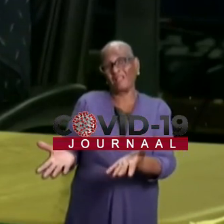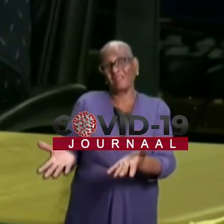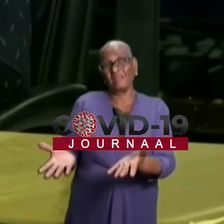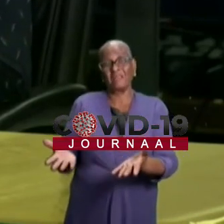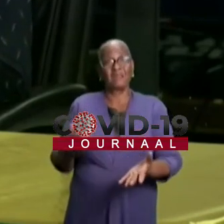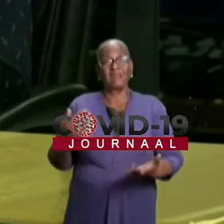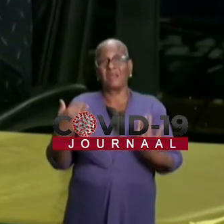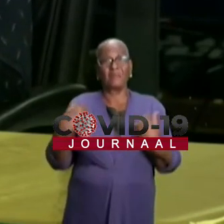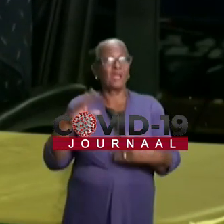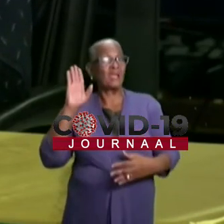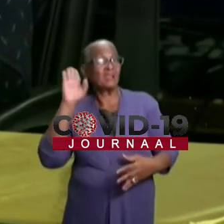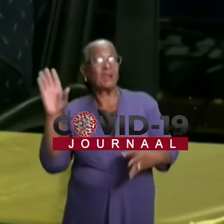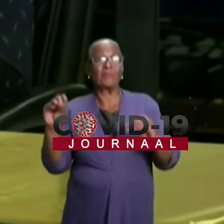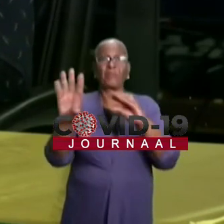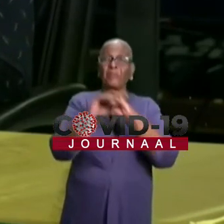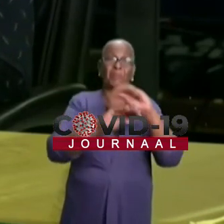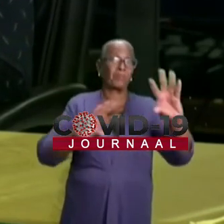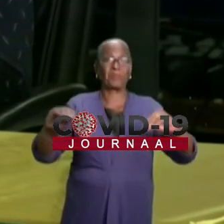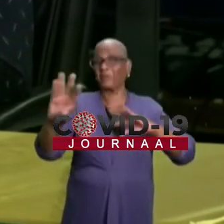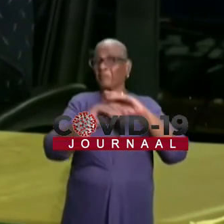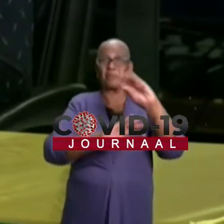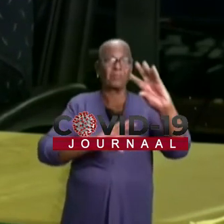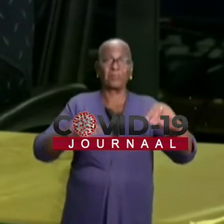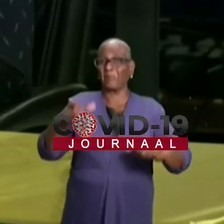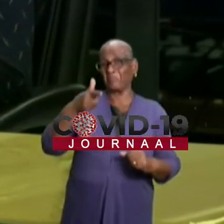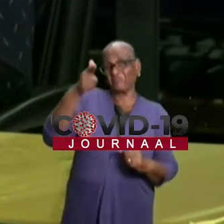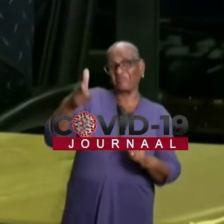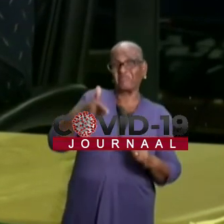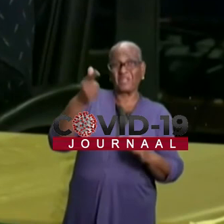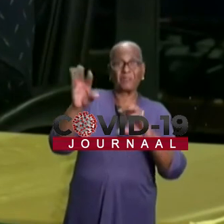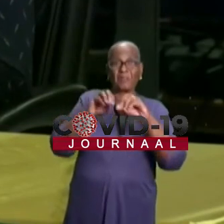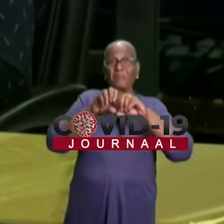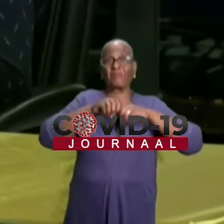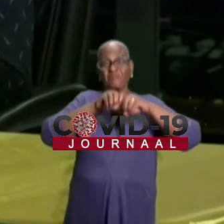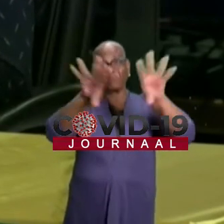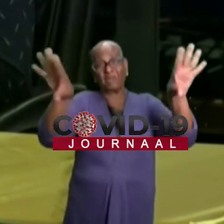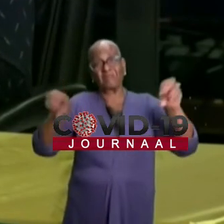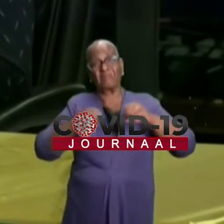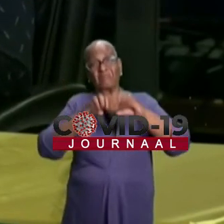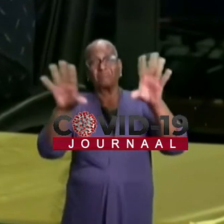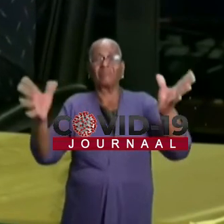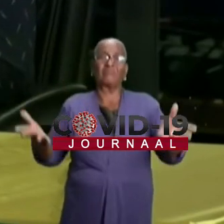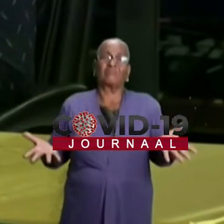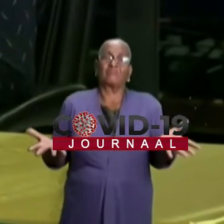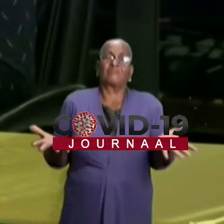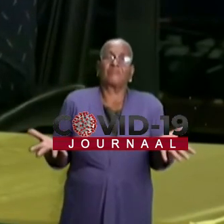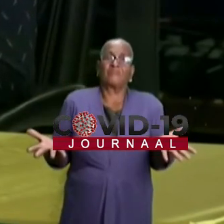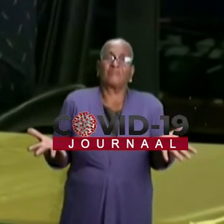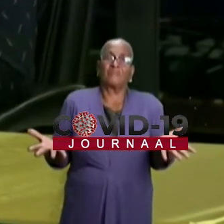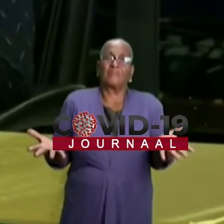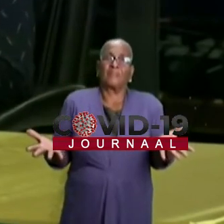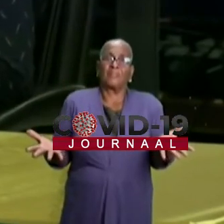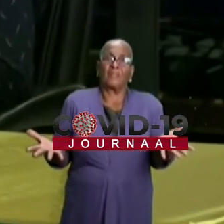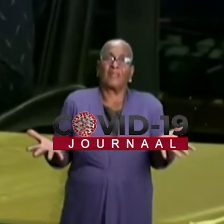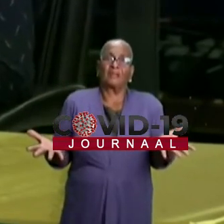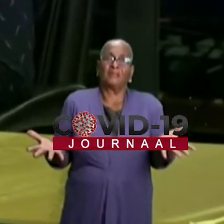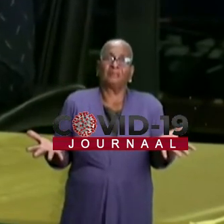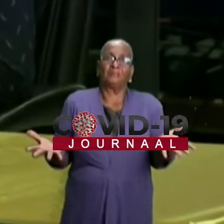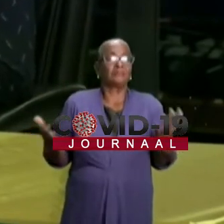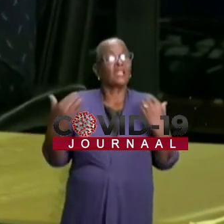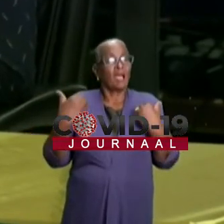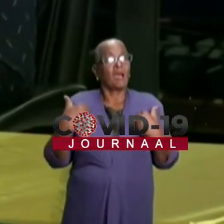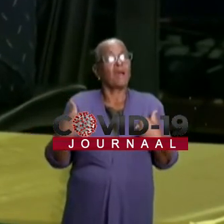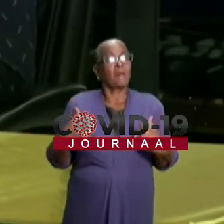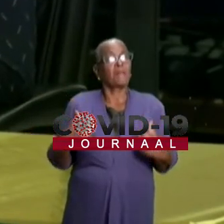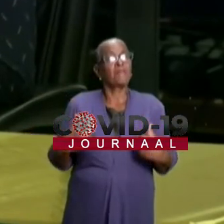hebben gemaakt. Zo moet ik het noemen. Een heleboel videoopnames. Echt mensen die bekend zijn in de